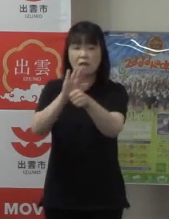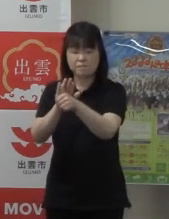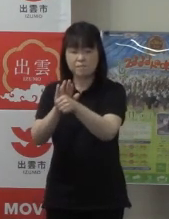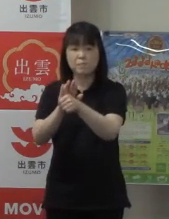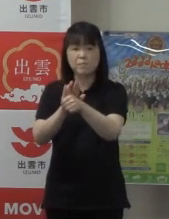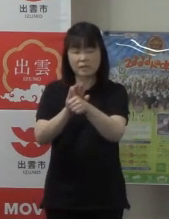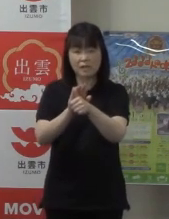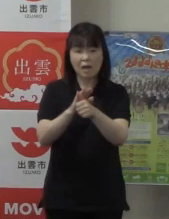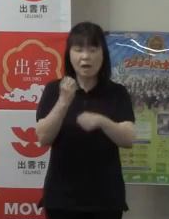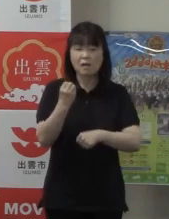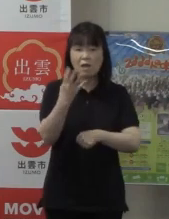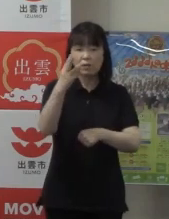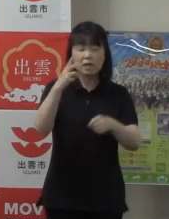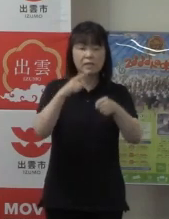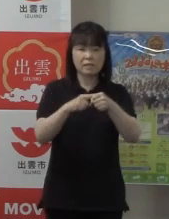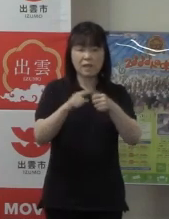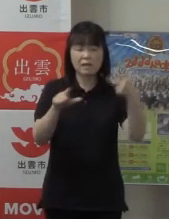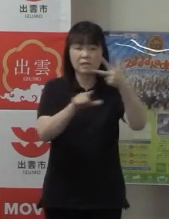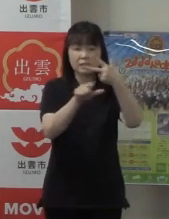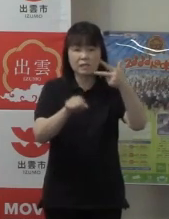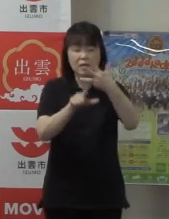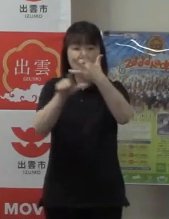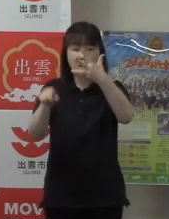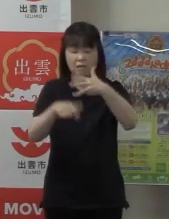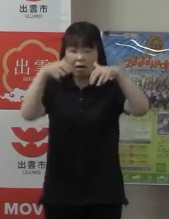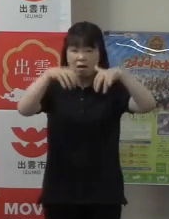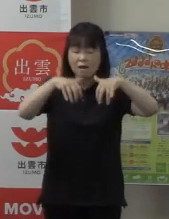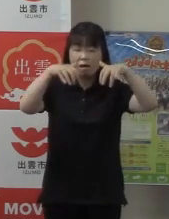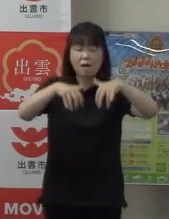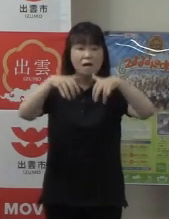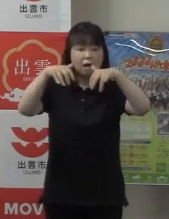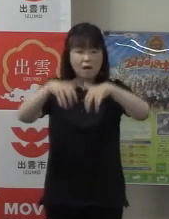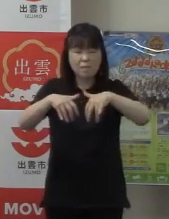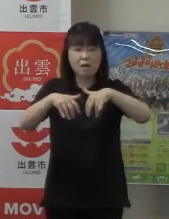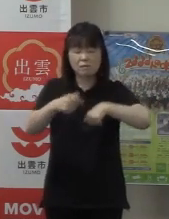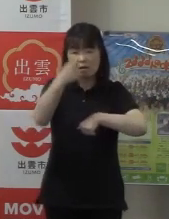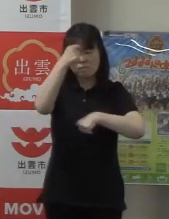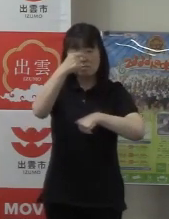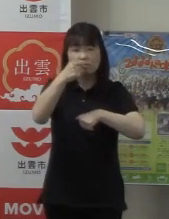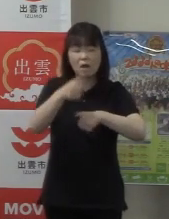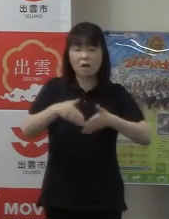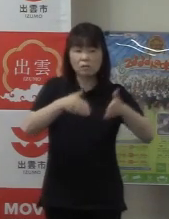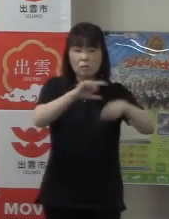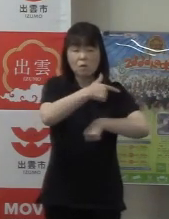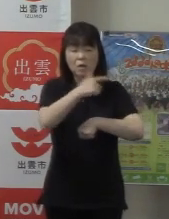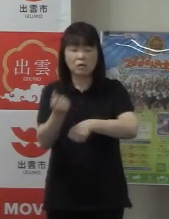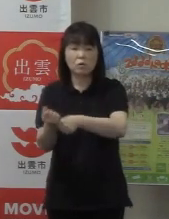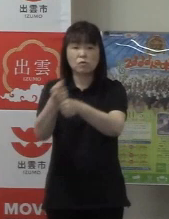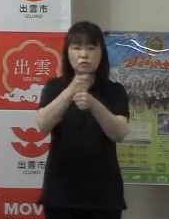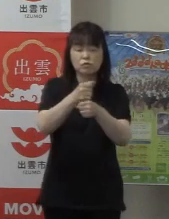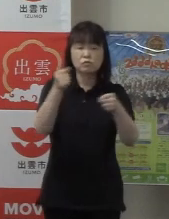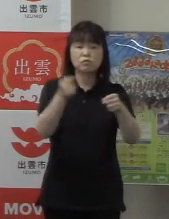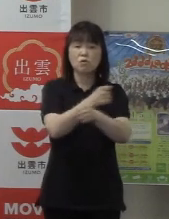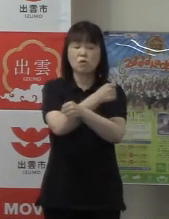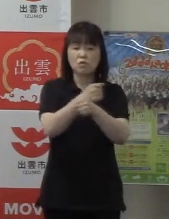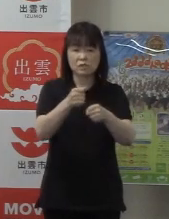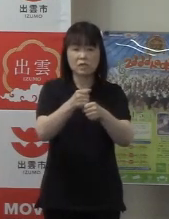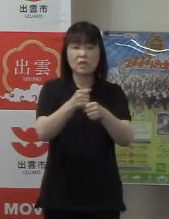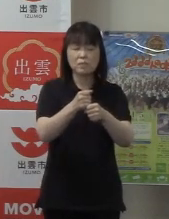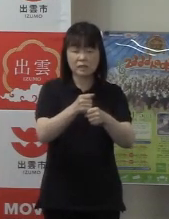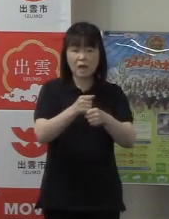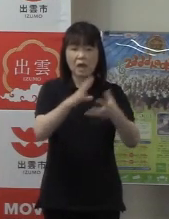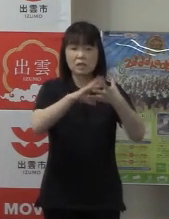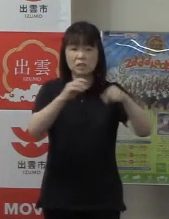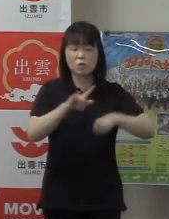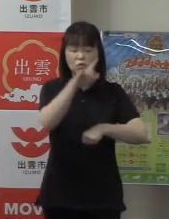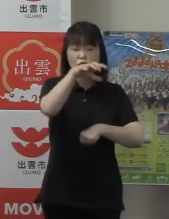及び8月大雨災害により被災した市道等の復旧事業費のほか、出雲空港周辺対策